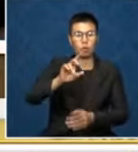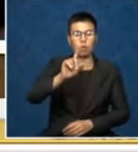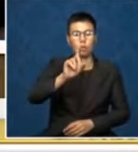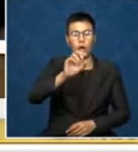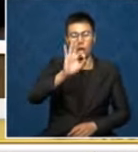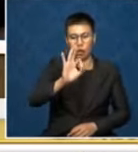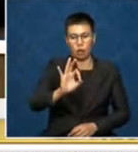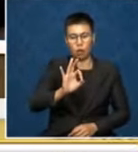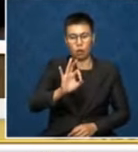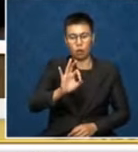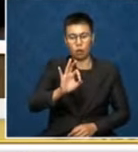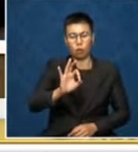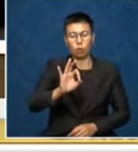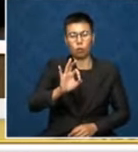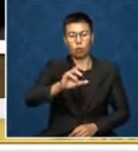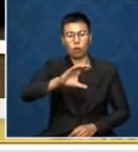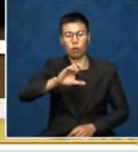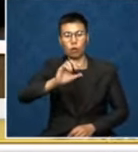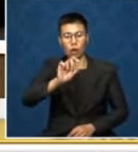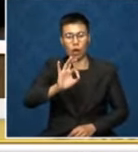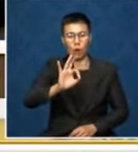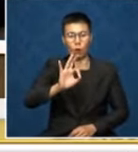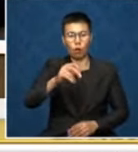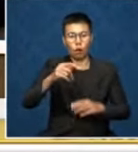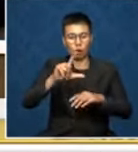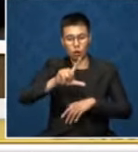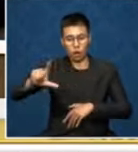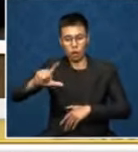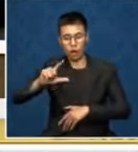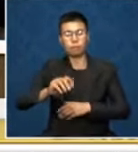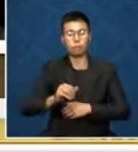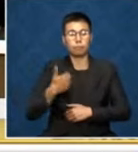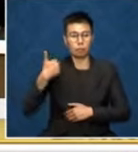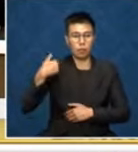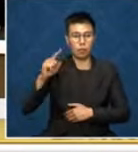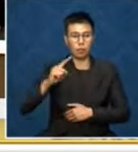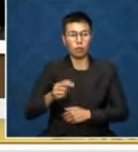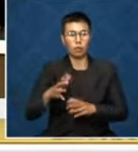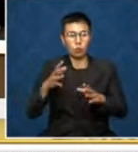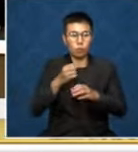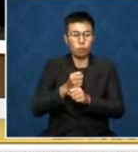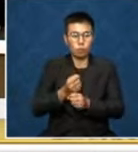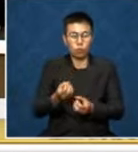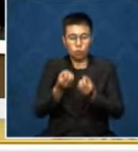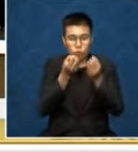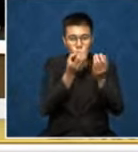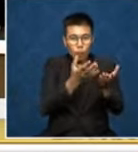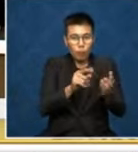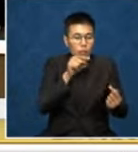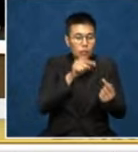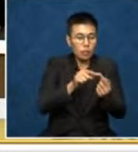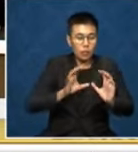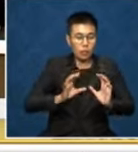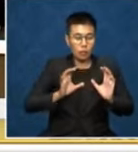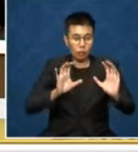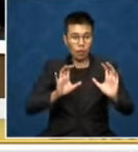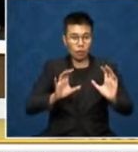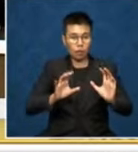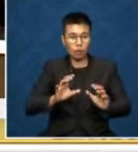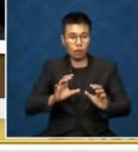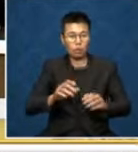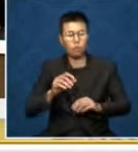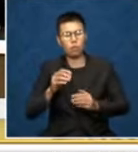ะฮะมันก็ใช้เงินหลายๆล้านบาทพอได้ผลออกมาเนี่ยส่งไปให้รัฐบาลก็ยังไม่รู้ว่ารัฐบาลจะท